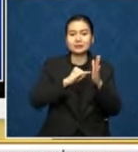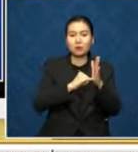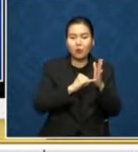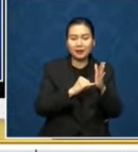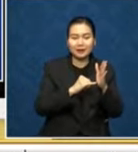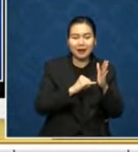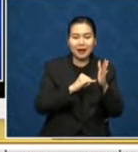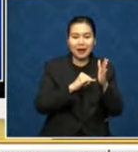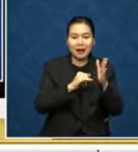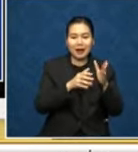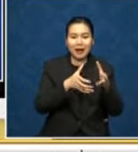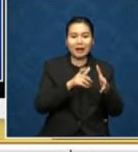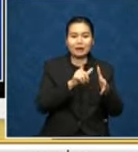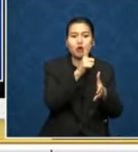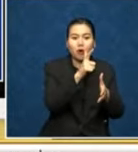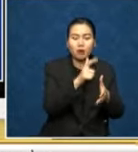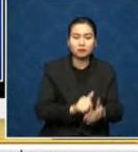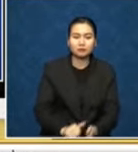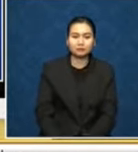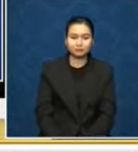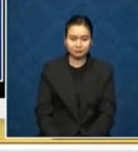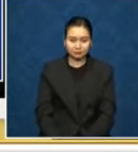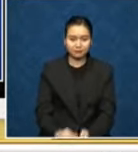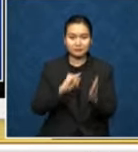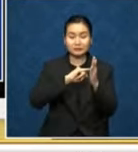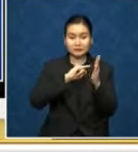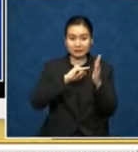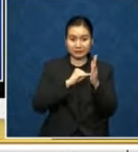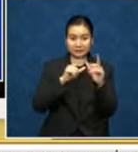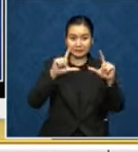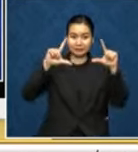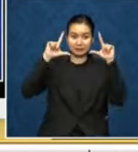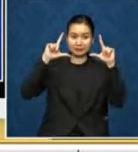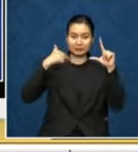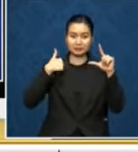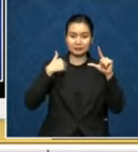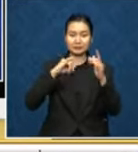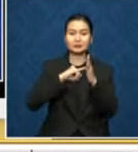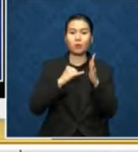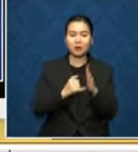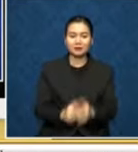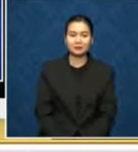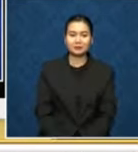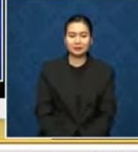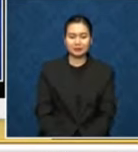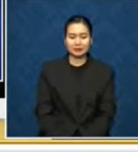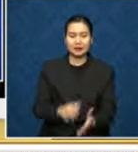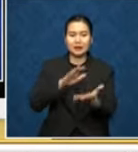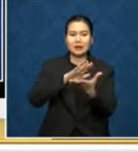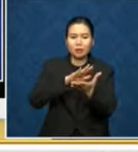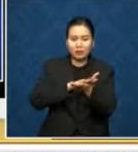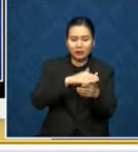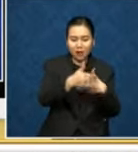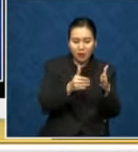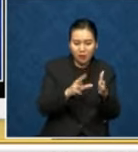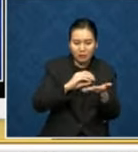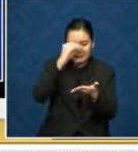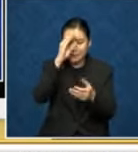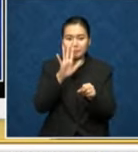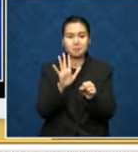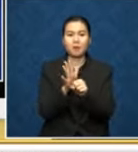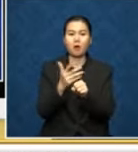รียนนี้เป็นโรงเรียนขนาดใหญ่เป็นโรงเรียนประจำอำเภอห้องเรียนไม่เพียงพอสำหรับนักเรียนครับก็ขอให้กระทรวงศึกษ